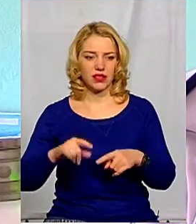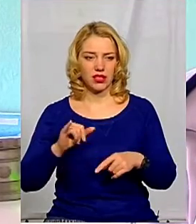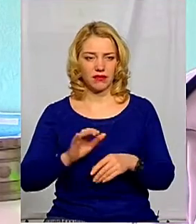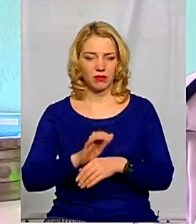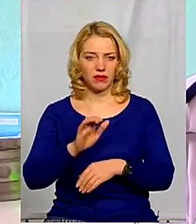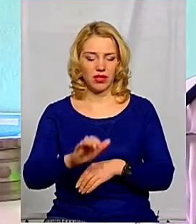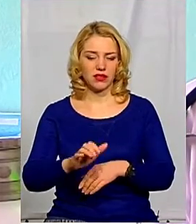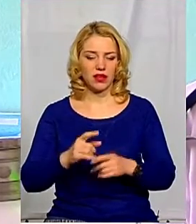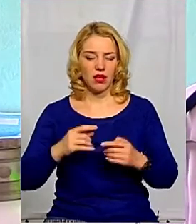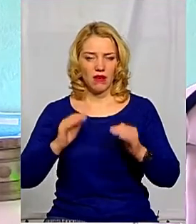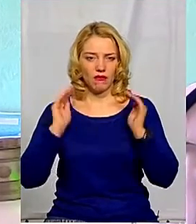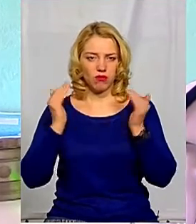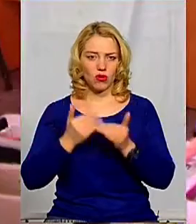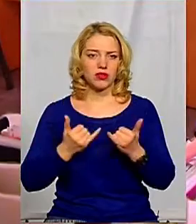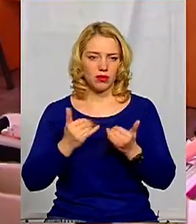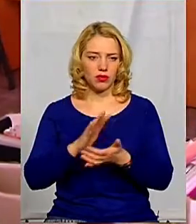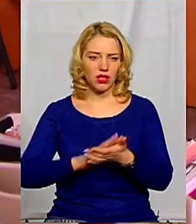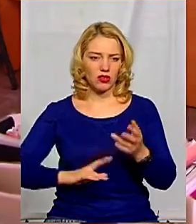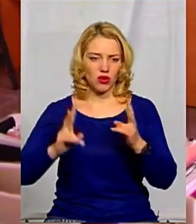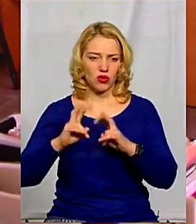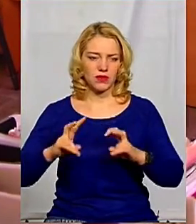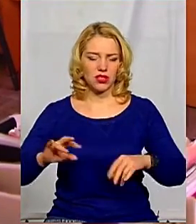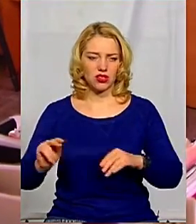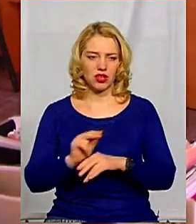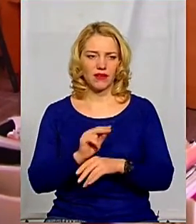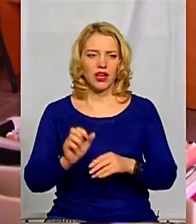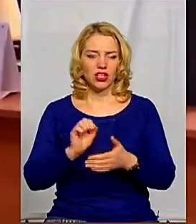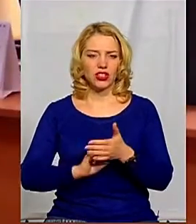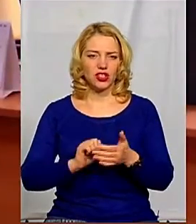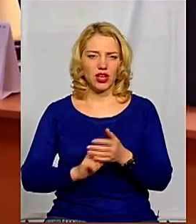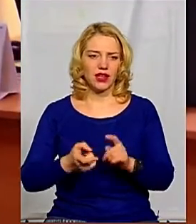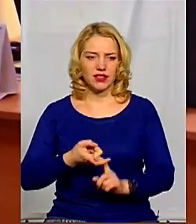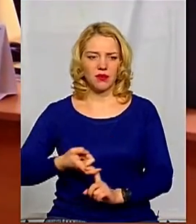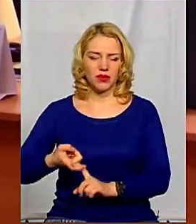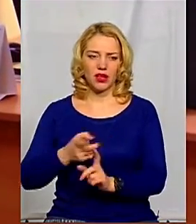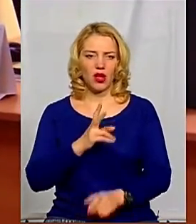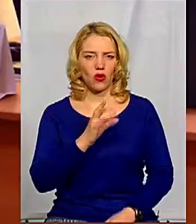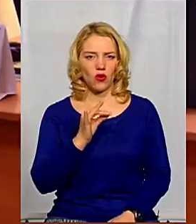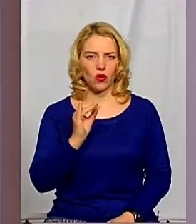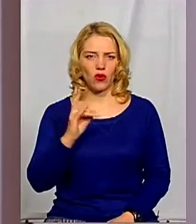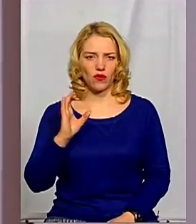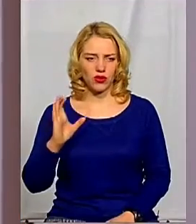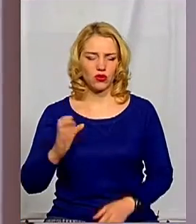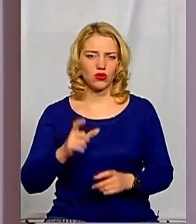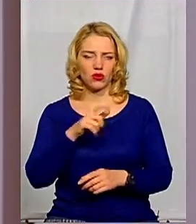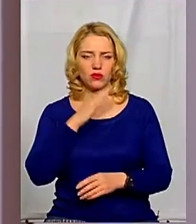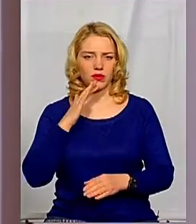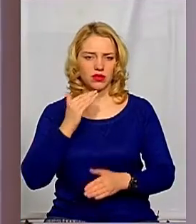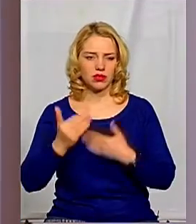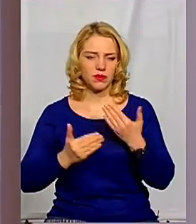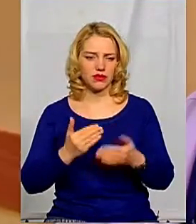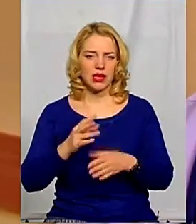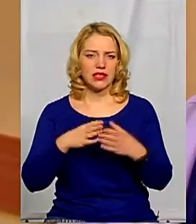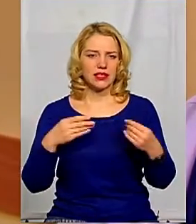бокс для подальшого обстеження і лікування. Через епідемію коронавірусу люди звертаються до лікаря у перші дні занедужання, каже сімейний